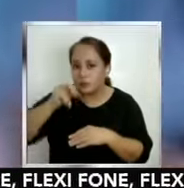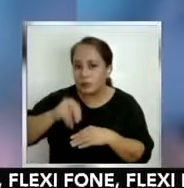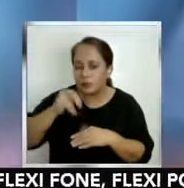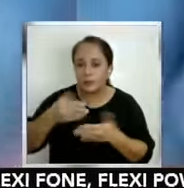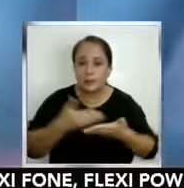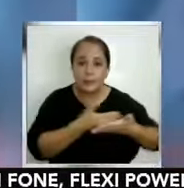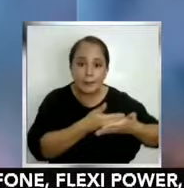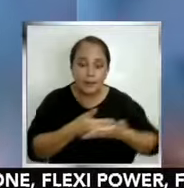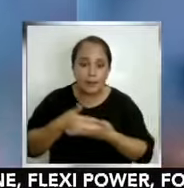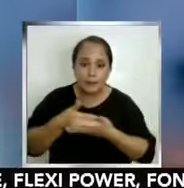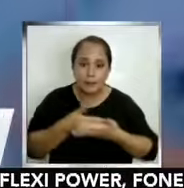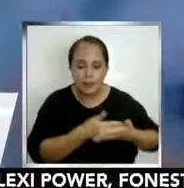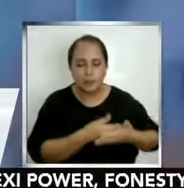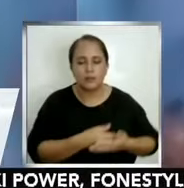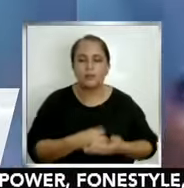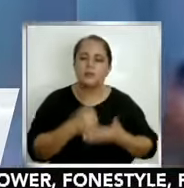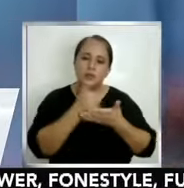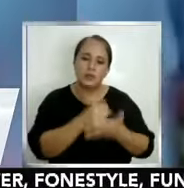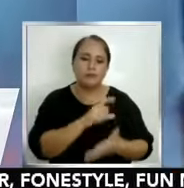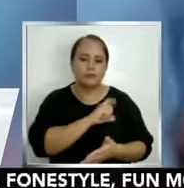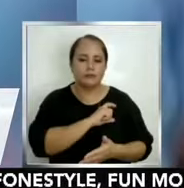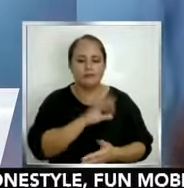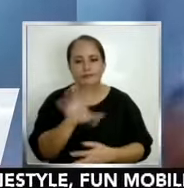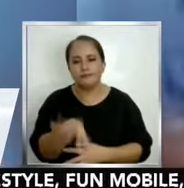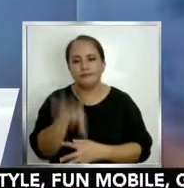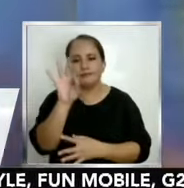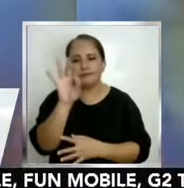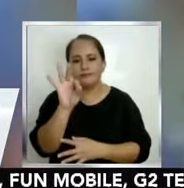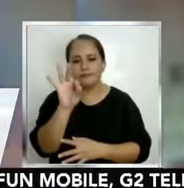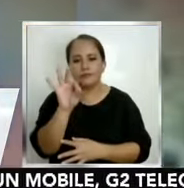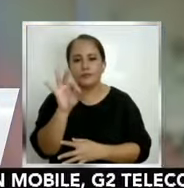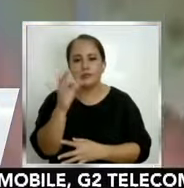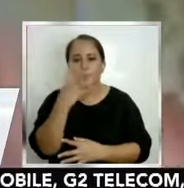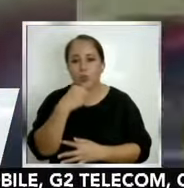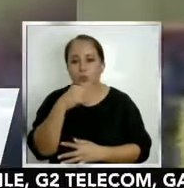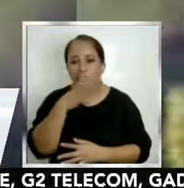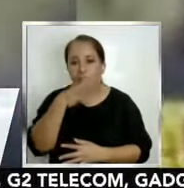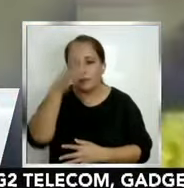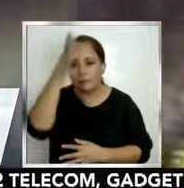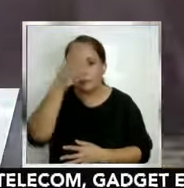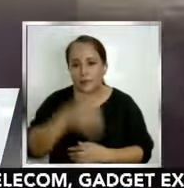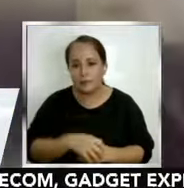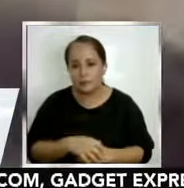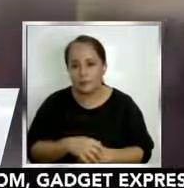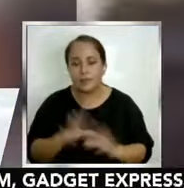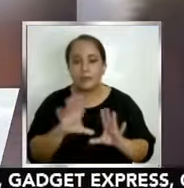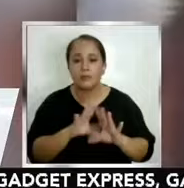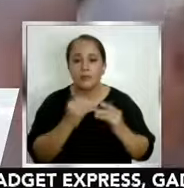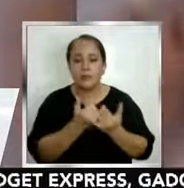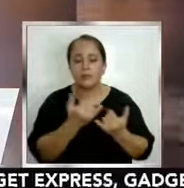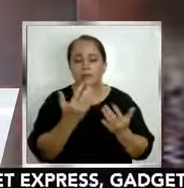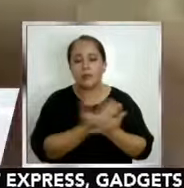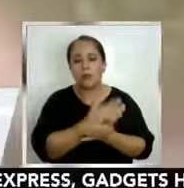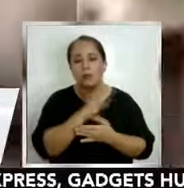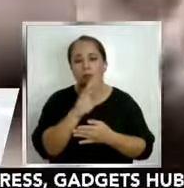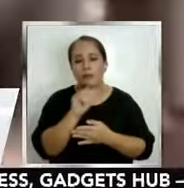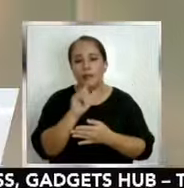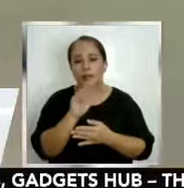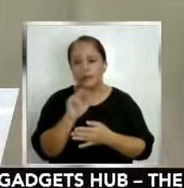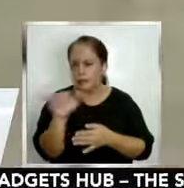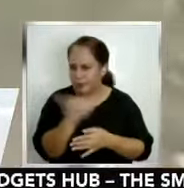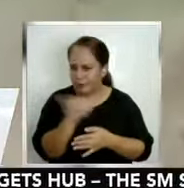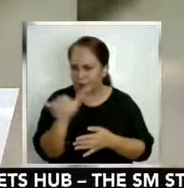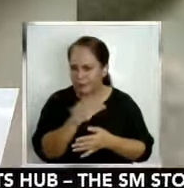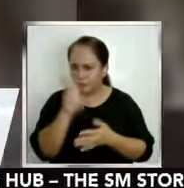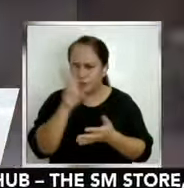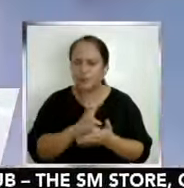Sa tulong ng pulisya, natukoy ng MSWD o katayngan ang mga magulang ng sanggol sa barangay Bagong Bayan sa Parehong Bayan. Aminado ang